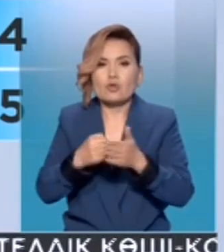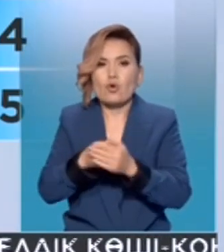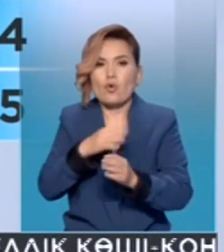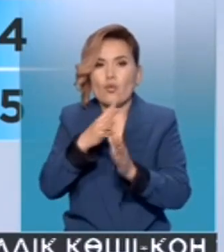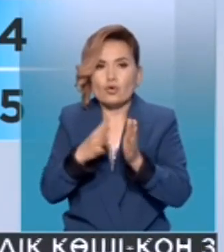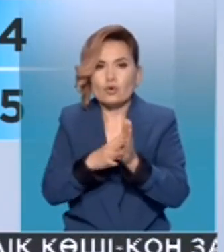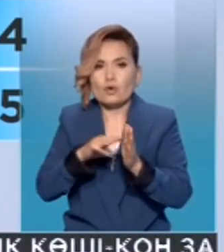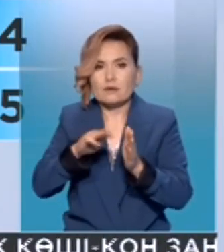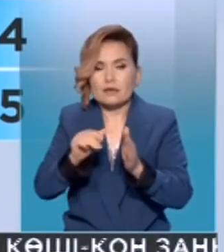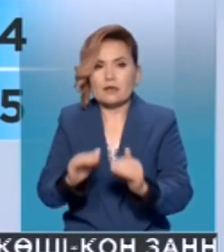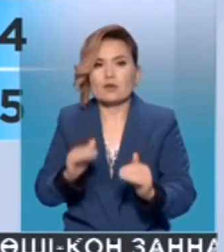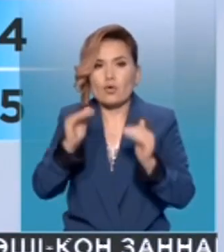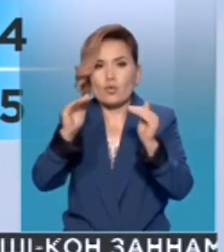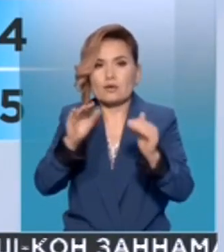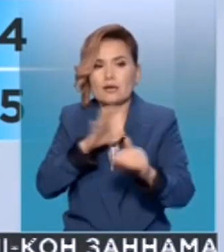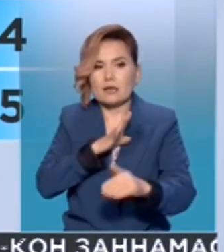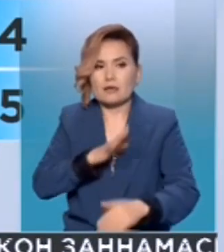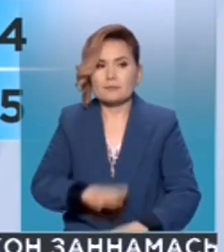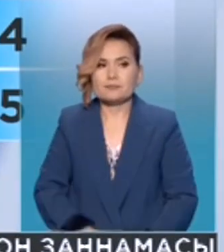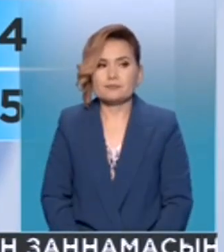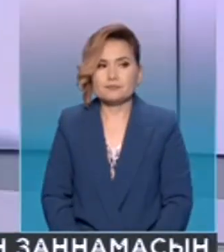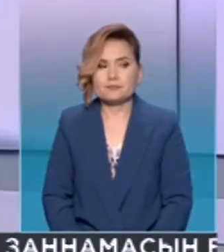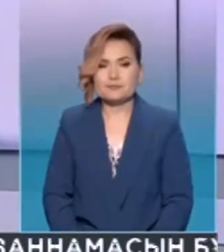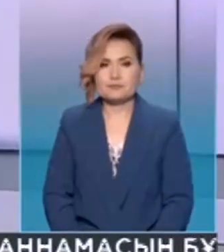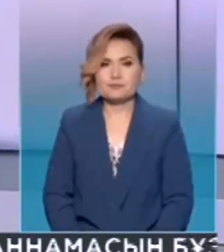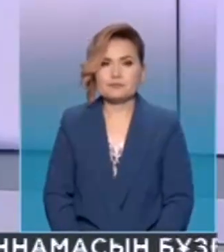теңгеге бірақ көтерілген.